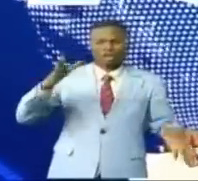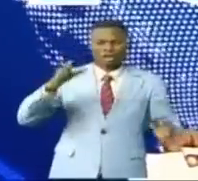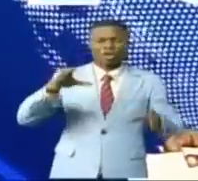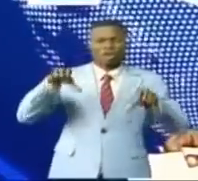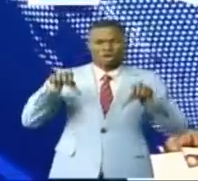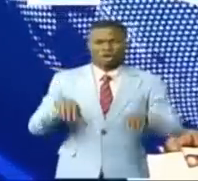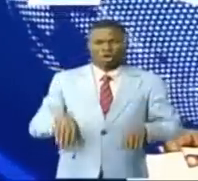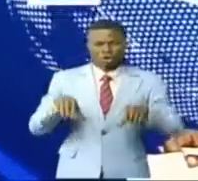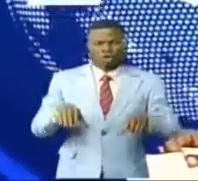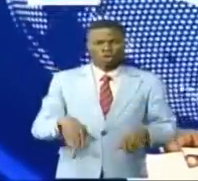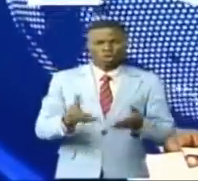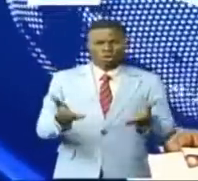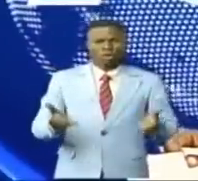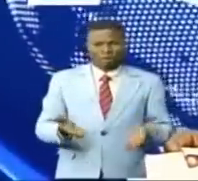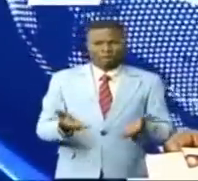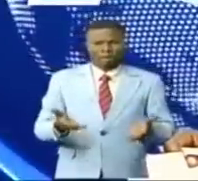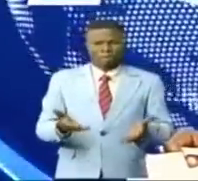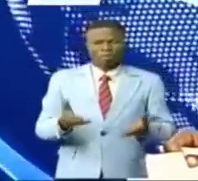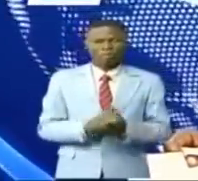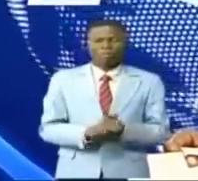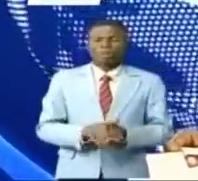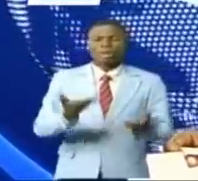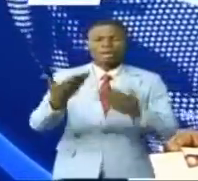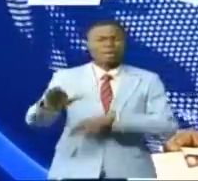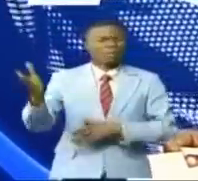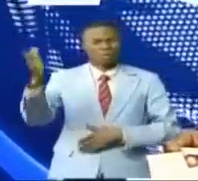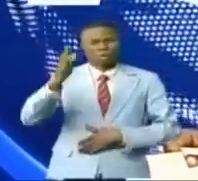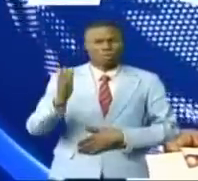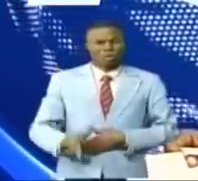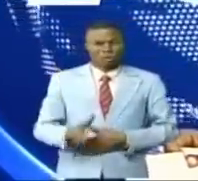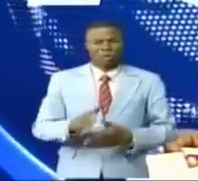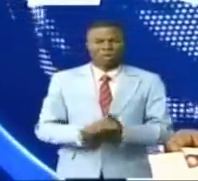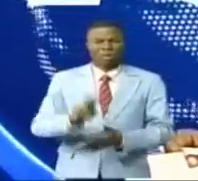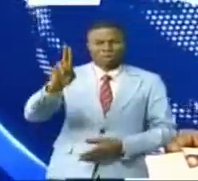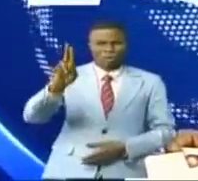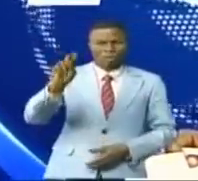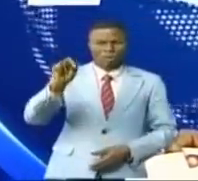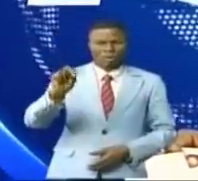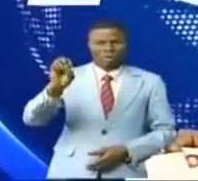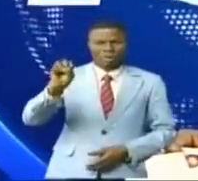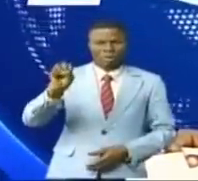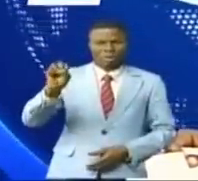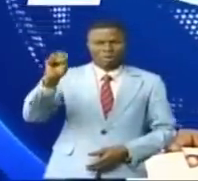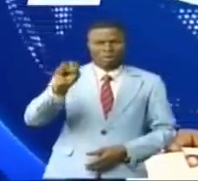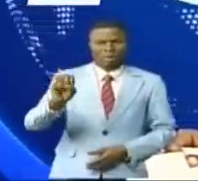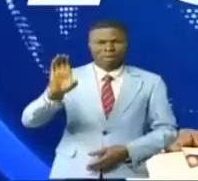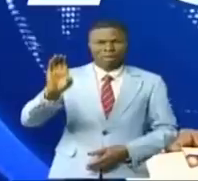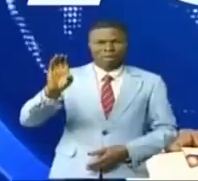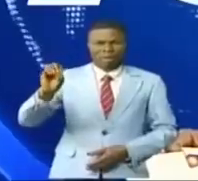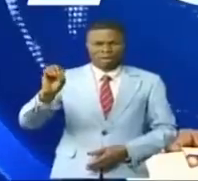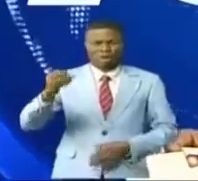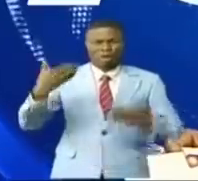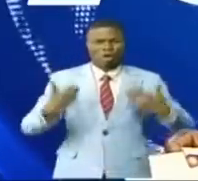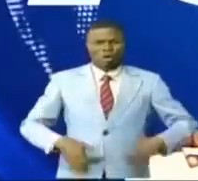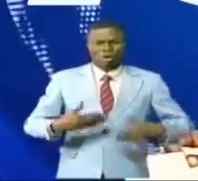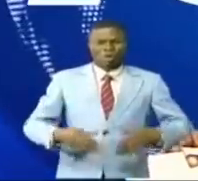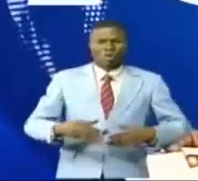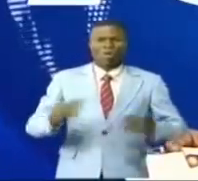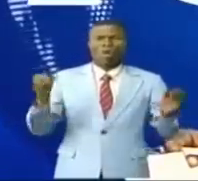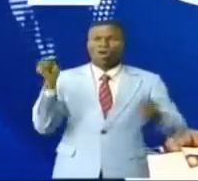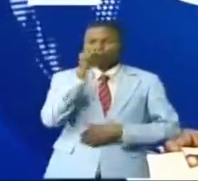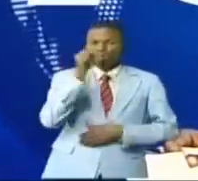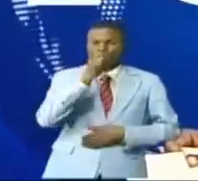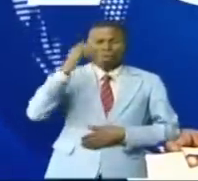inscrite dans le patrimoine immatériel de l'humanité de l'UNESCO, a été célébrée au cours d'un festival